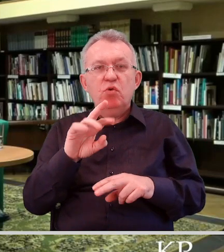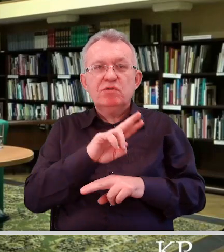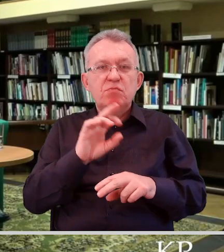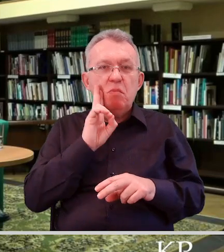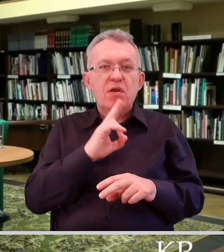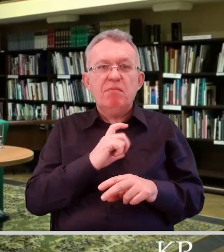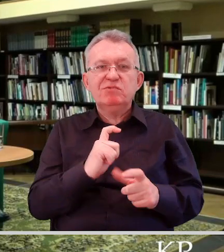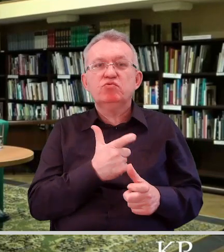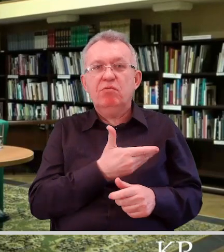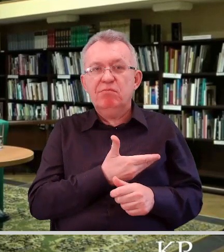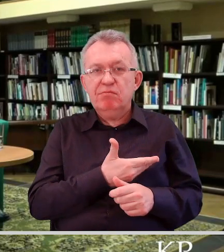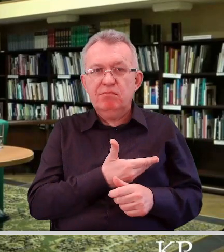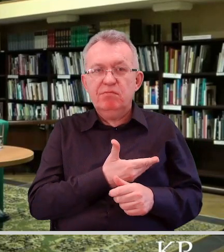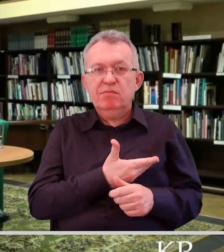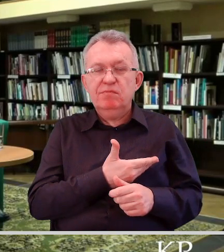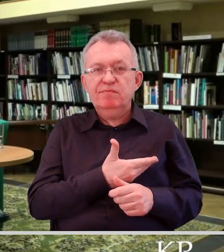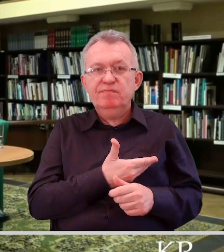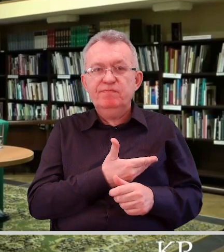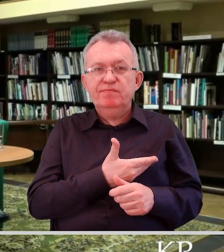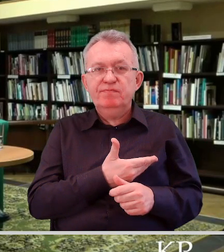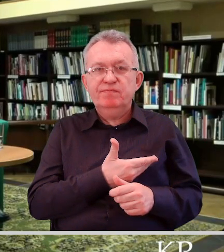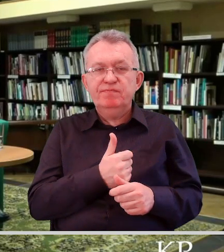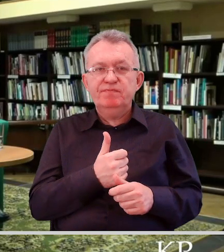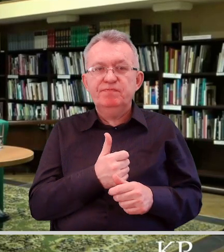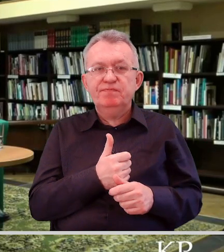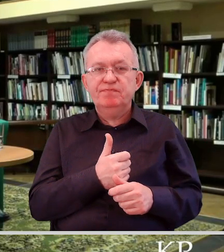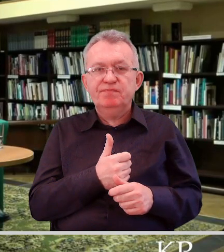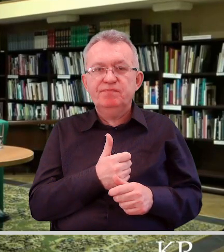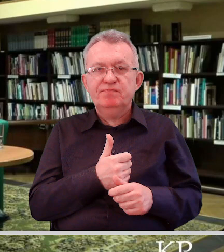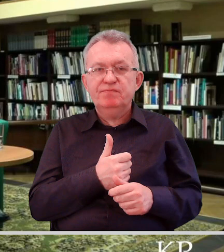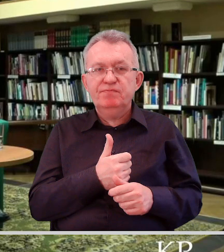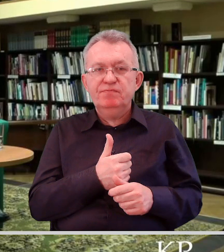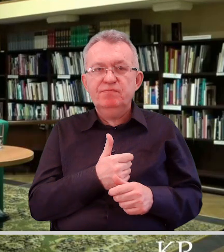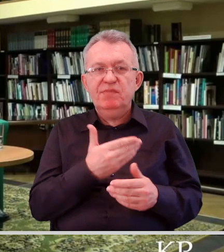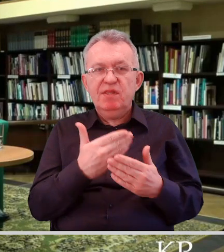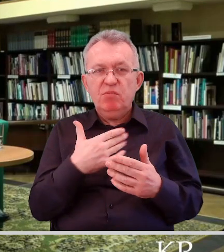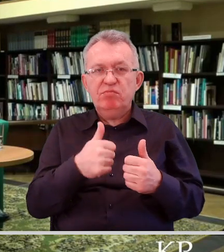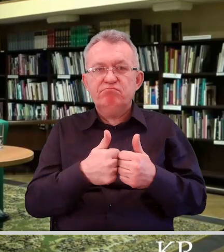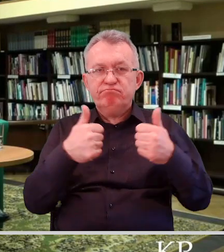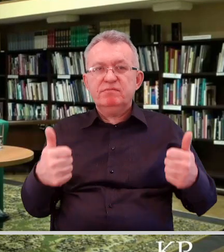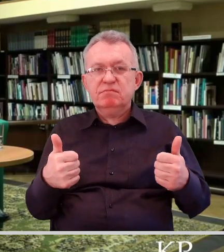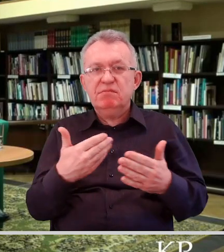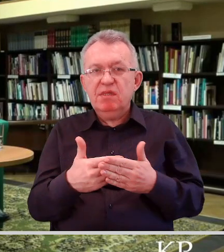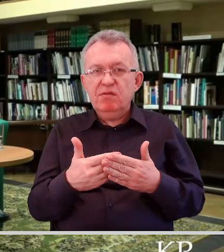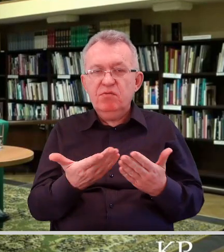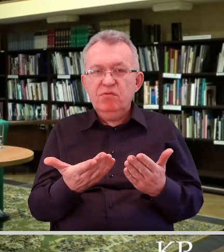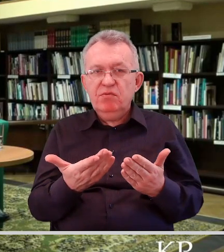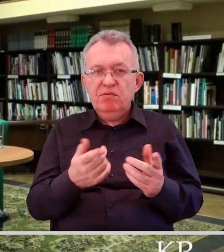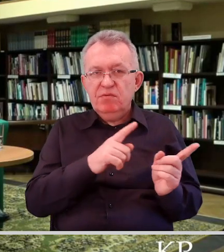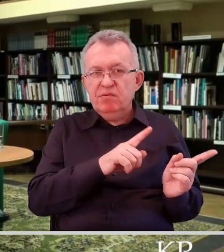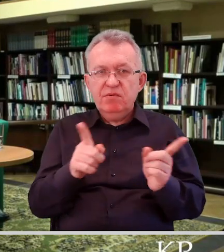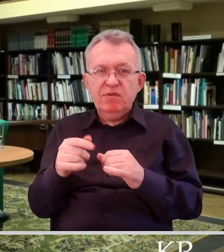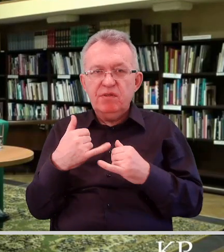mamy? Czyli też tutaj takie, takie właśnie rozdwojenie jakby